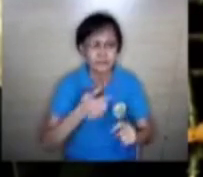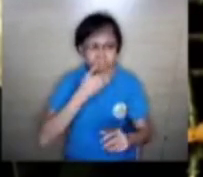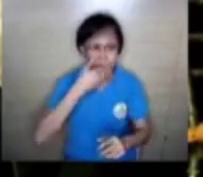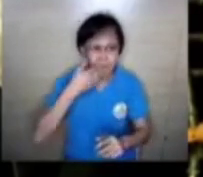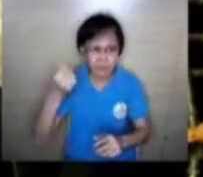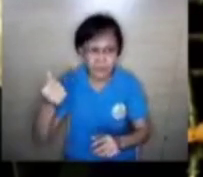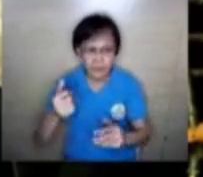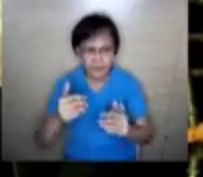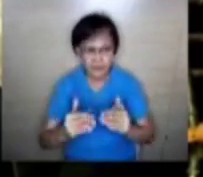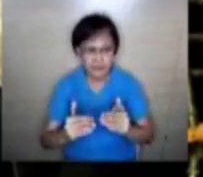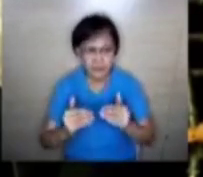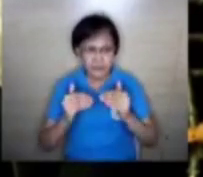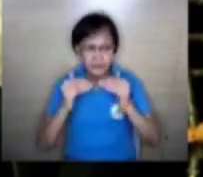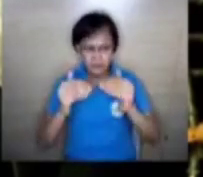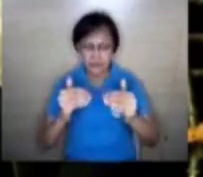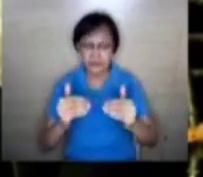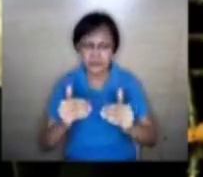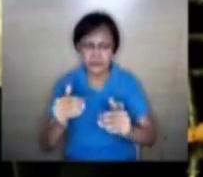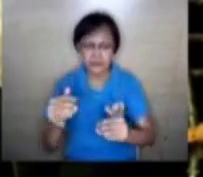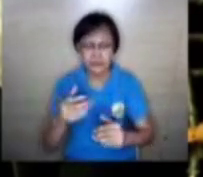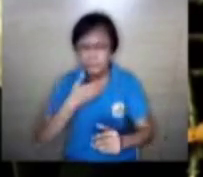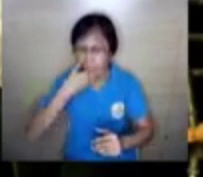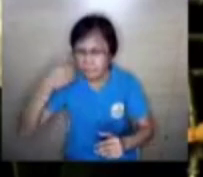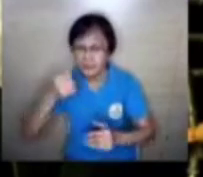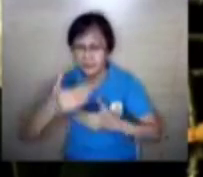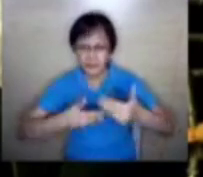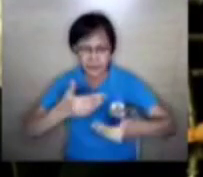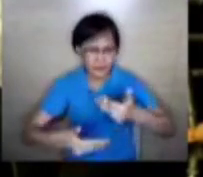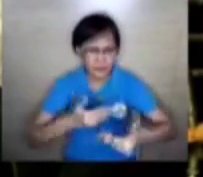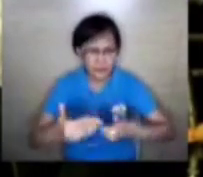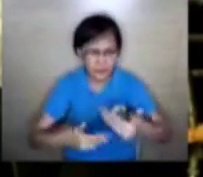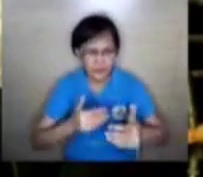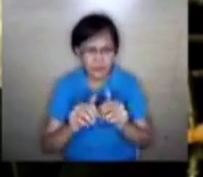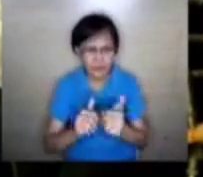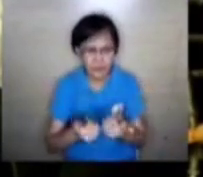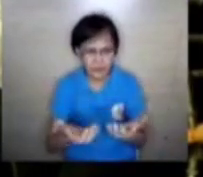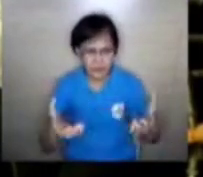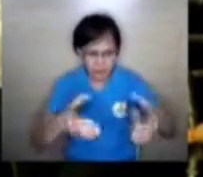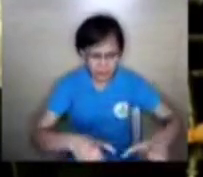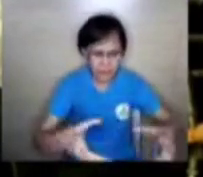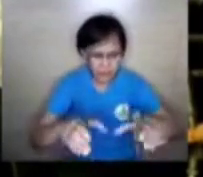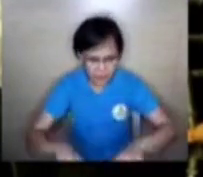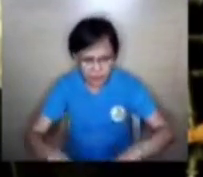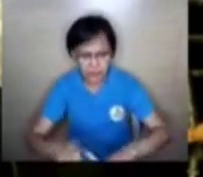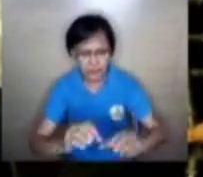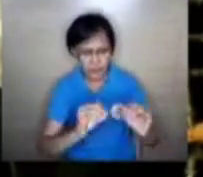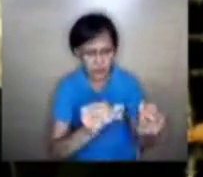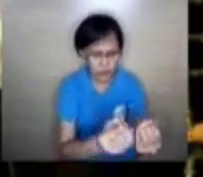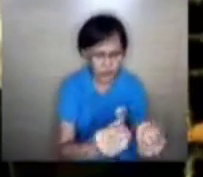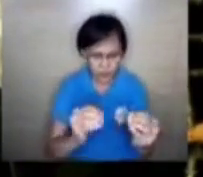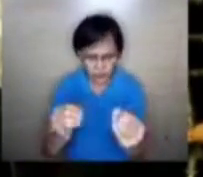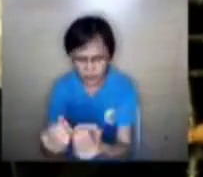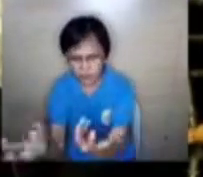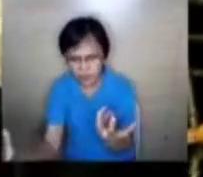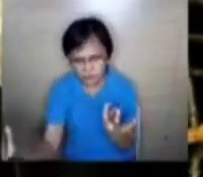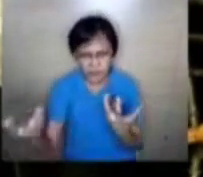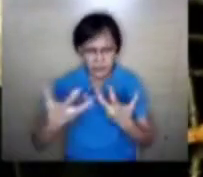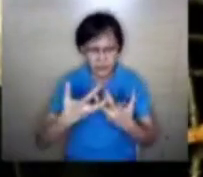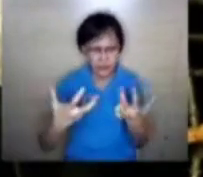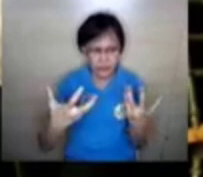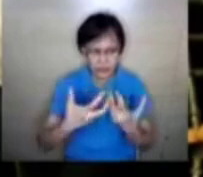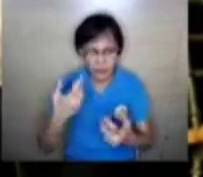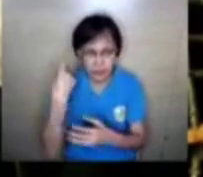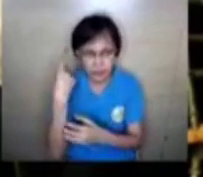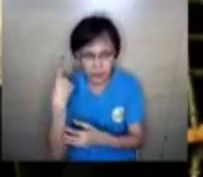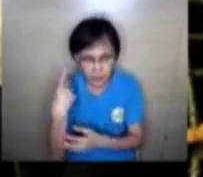na mas maaga yung proseso upang mabigyan ng mas malaking pagkakataon ng mga samahang ito na maging bahagi sa pagbubuo ng